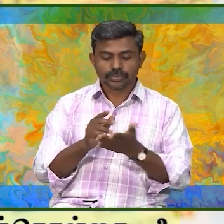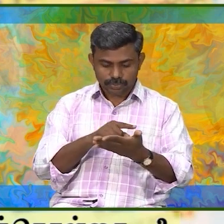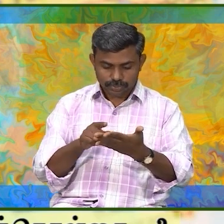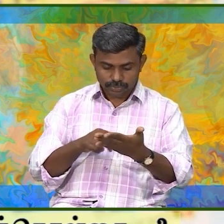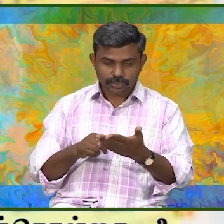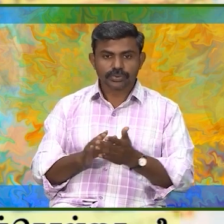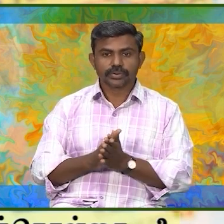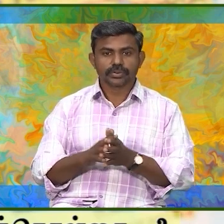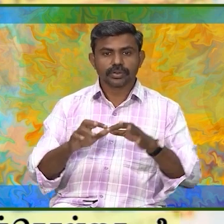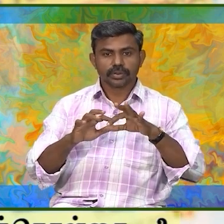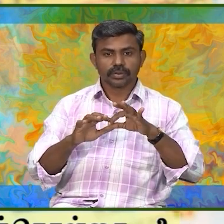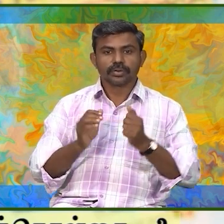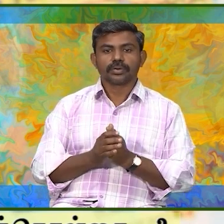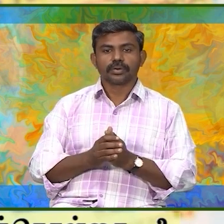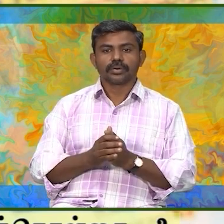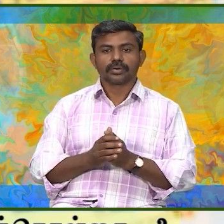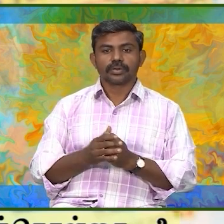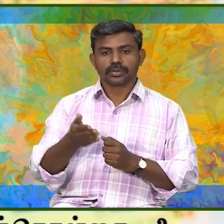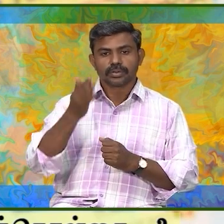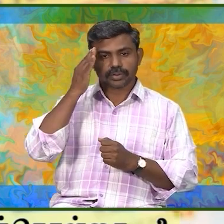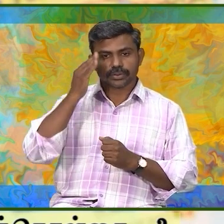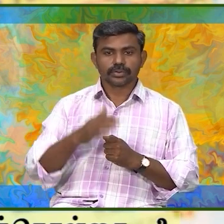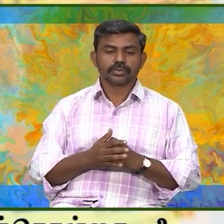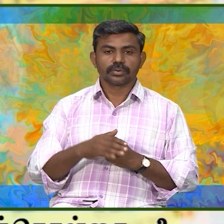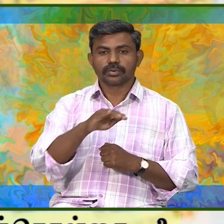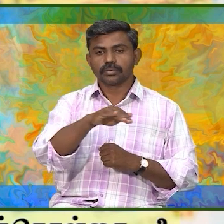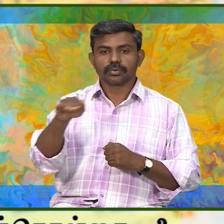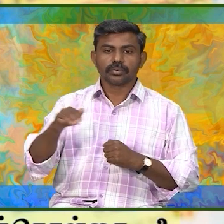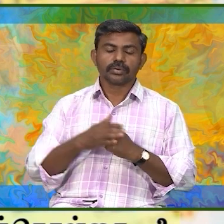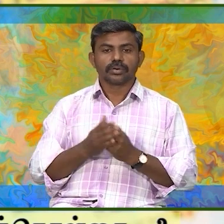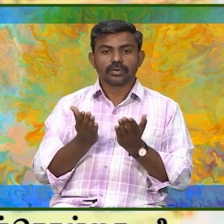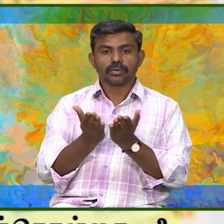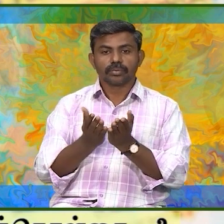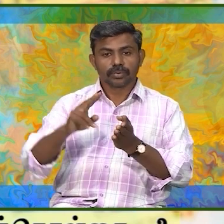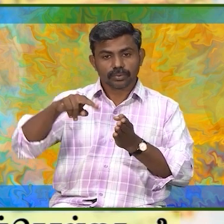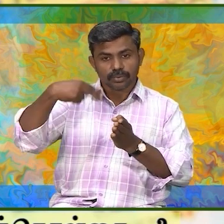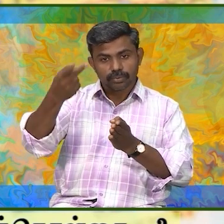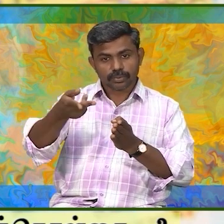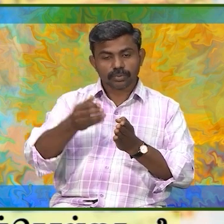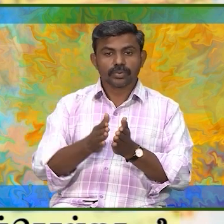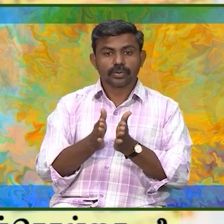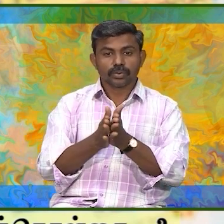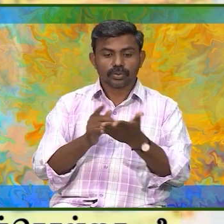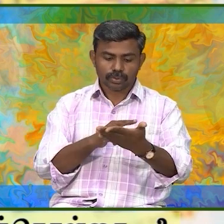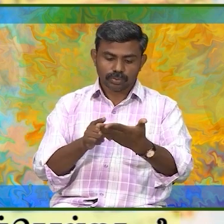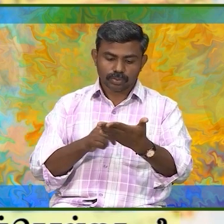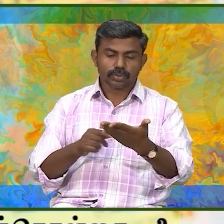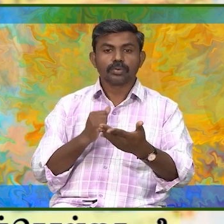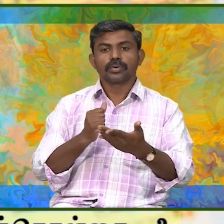புத்தகங்களை அழகாக நீங்கள் வாசித்து இந்த கேள்விக்கான பதிலை நீங்கள் தெரிஞ்சுக்கோங்க. மாணவர்களே, இந்த பாடத்தை